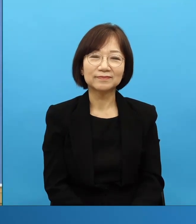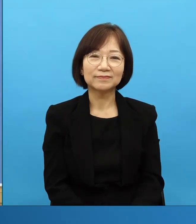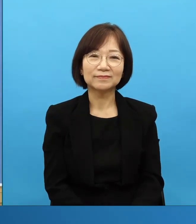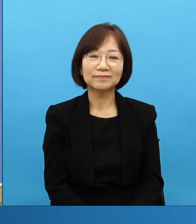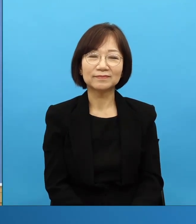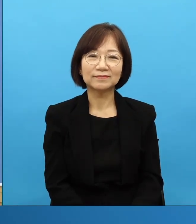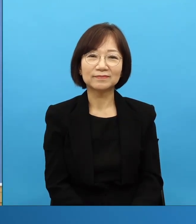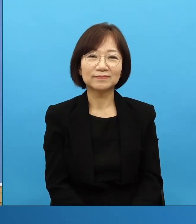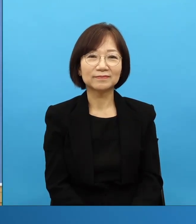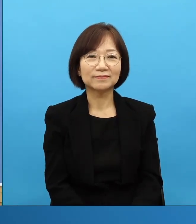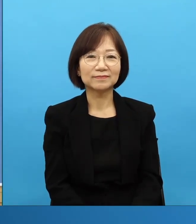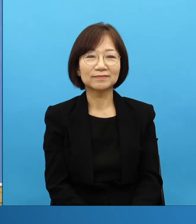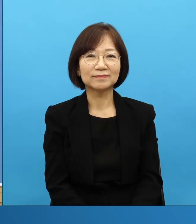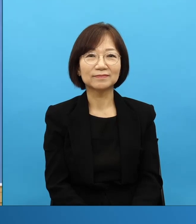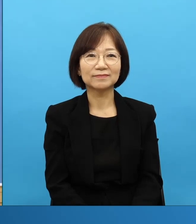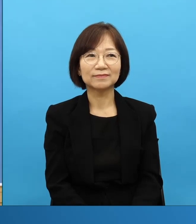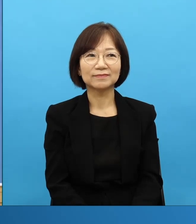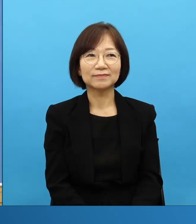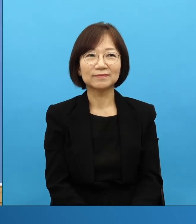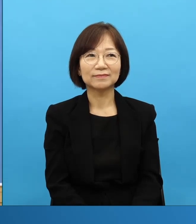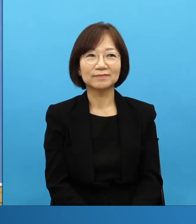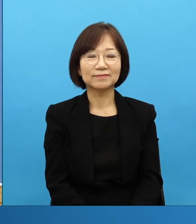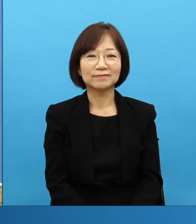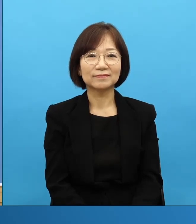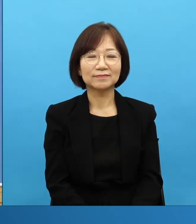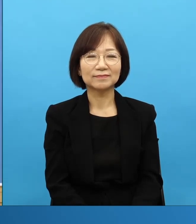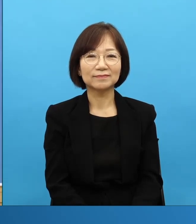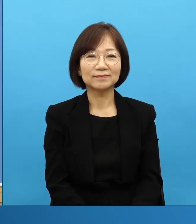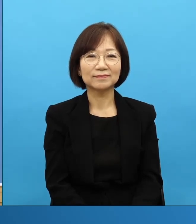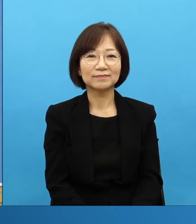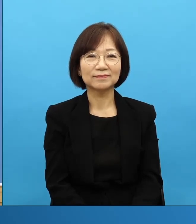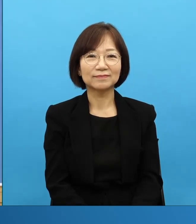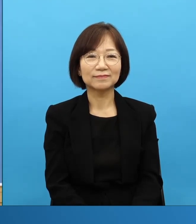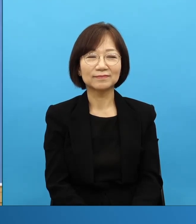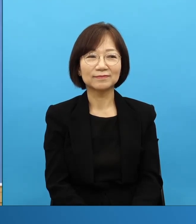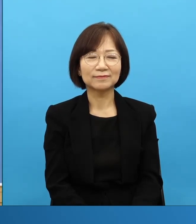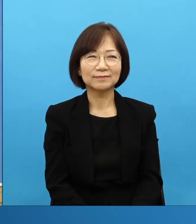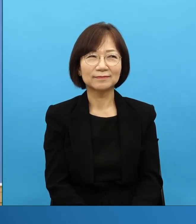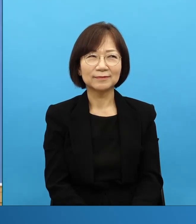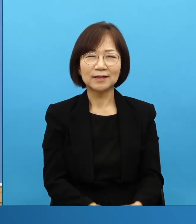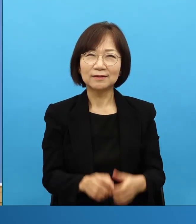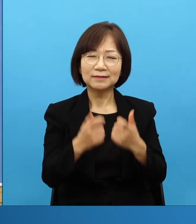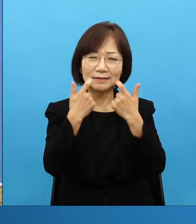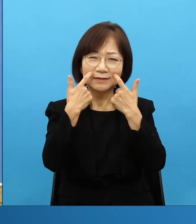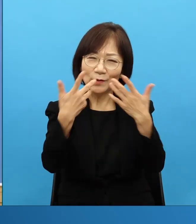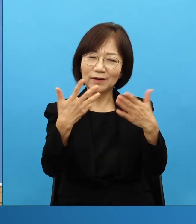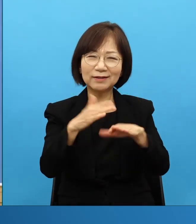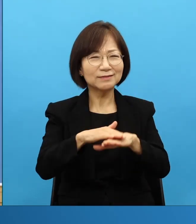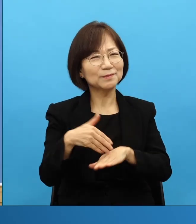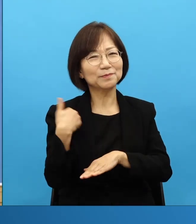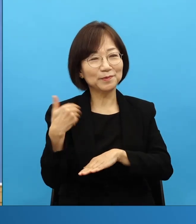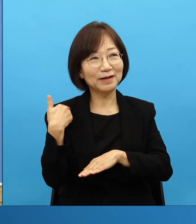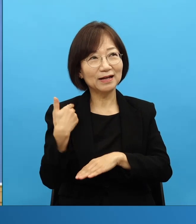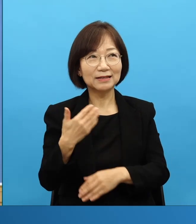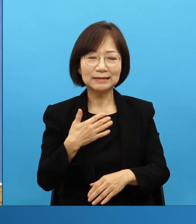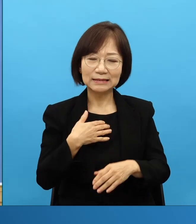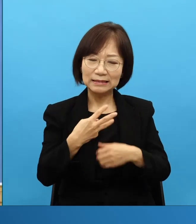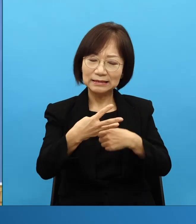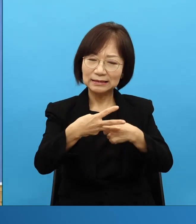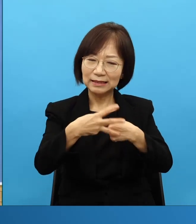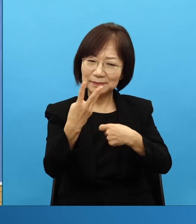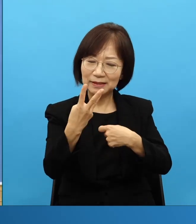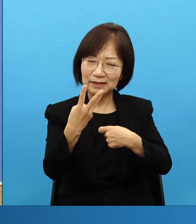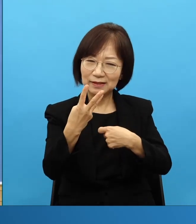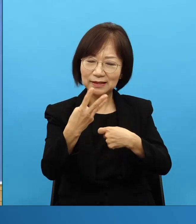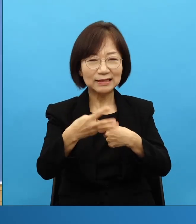정확하게 초등학교 3학년인지 4학년인지 잘 모르겠어요. I'm not sure if it was really my third year or my fourth year in